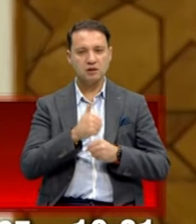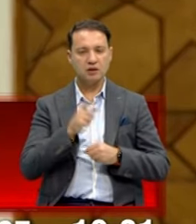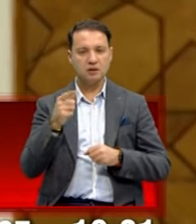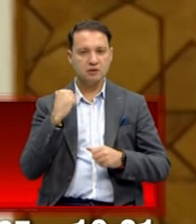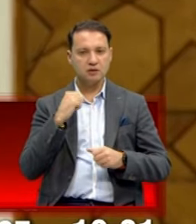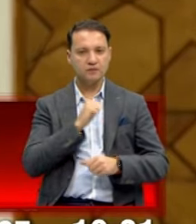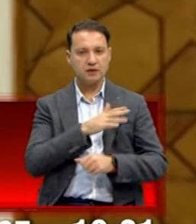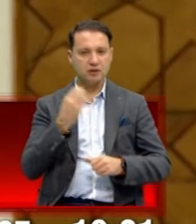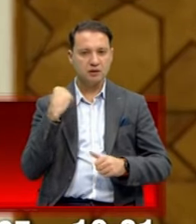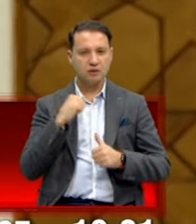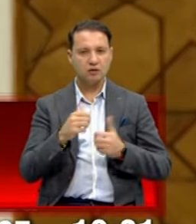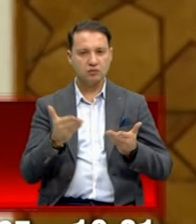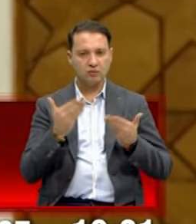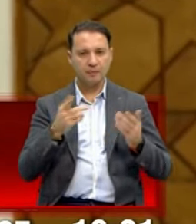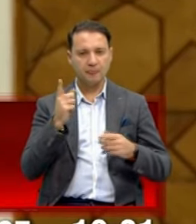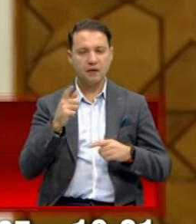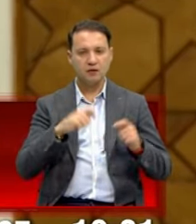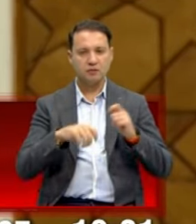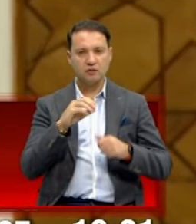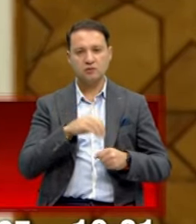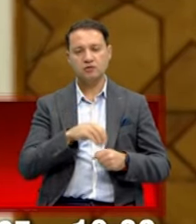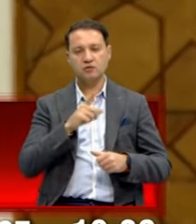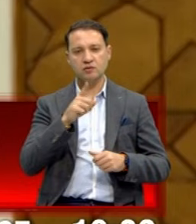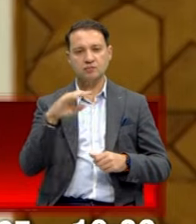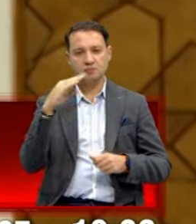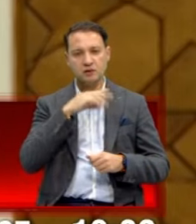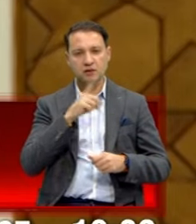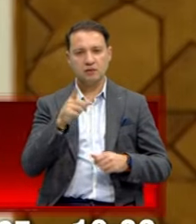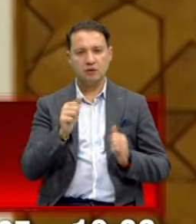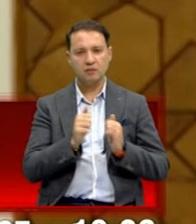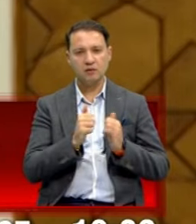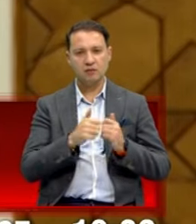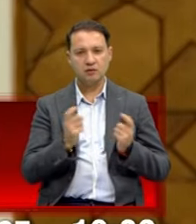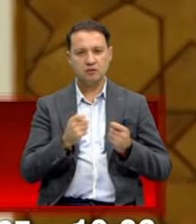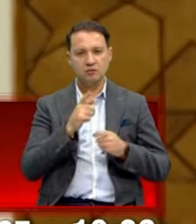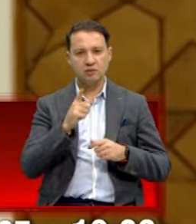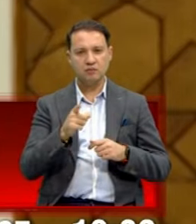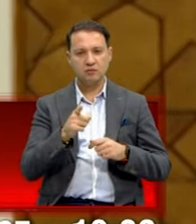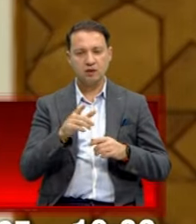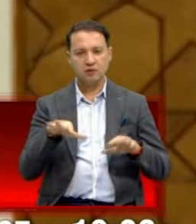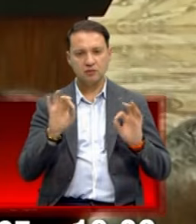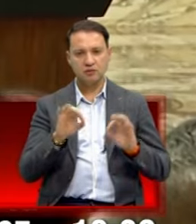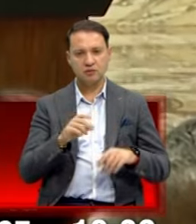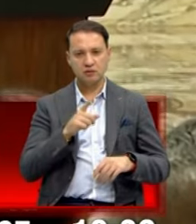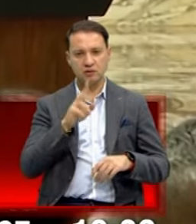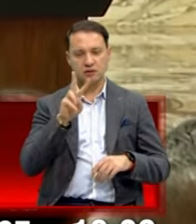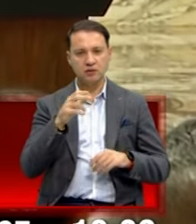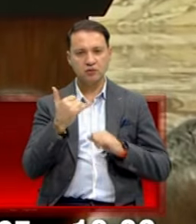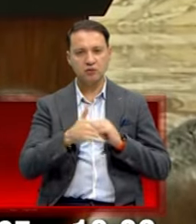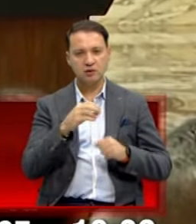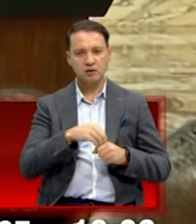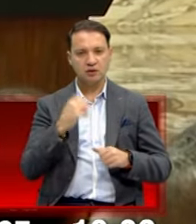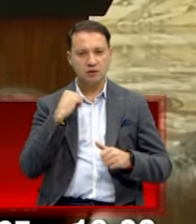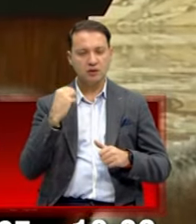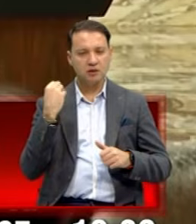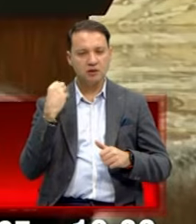yeniden toparlanması ve imarı için de Mısır'la birlikte çalışmaya hazırız. İki ülke arasında